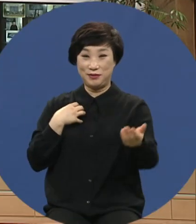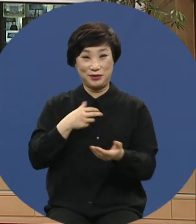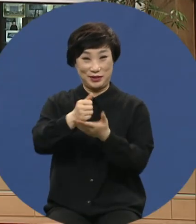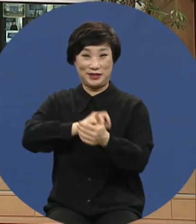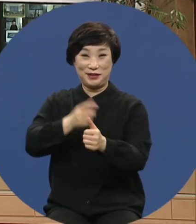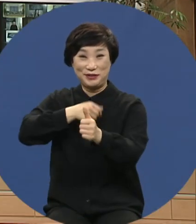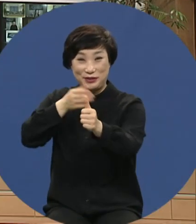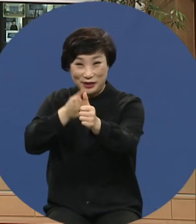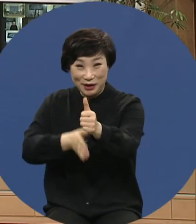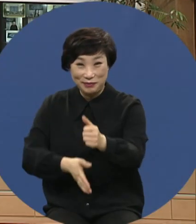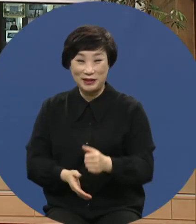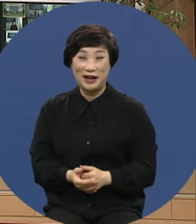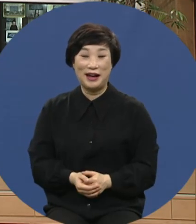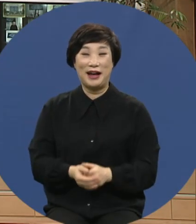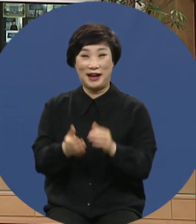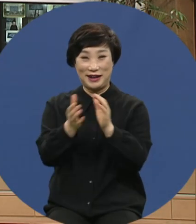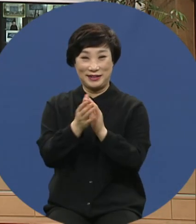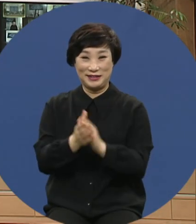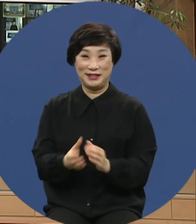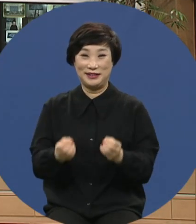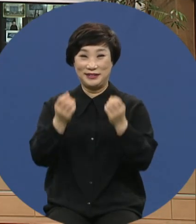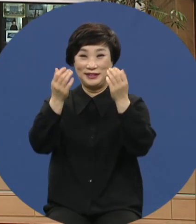축원합니다. 할렐루야.